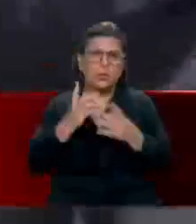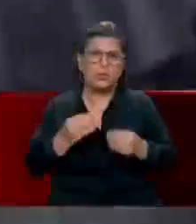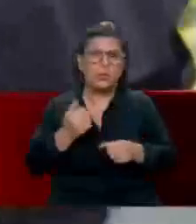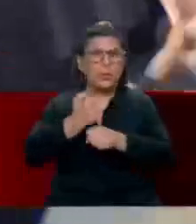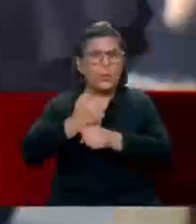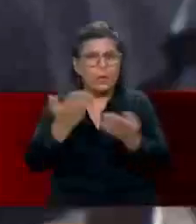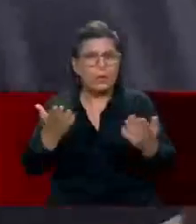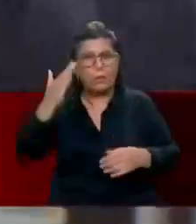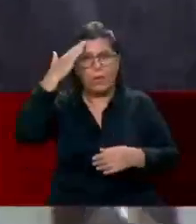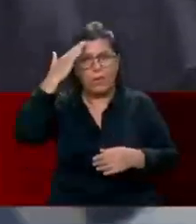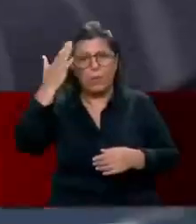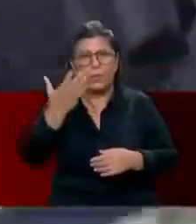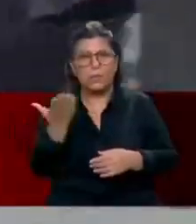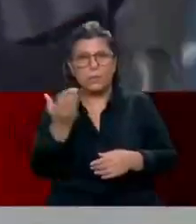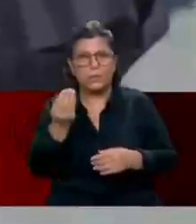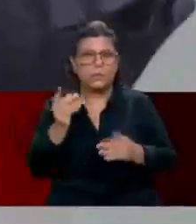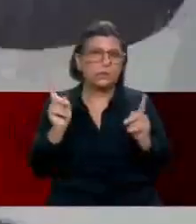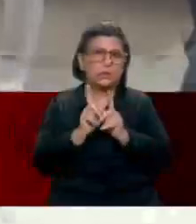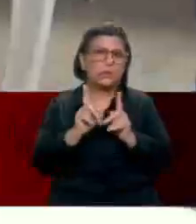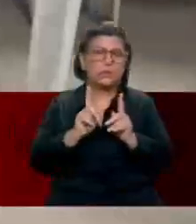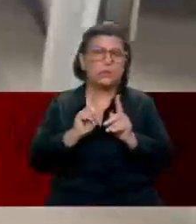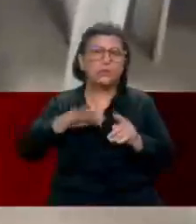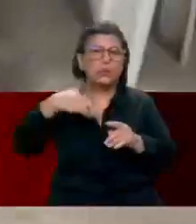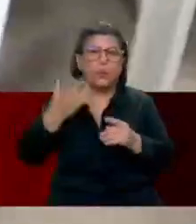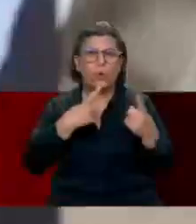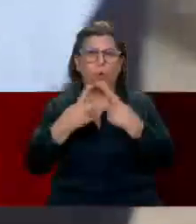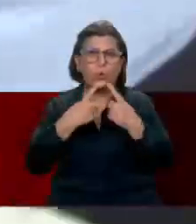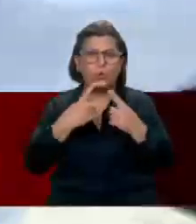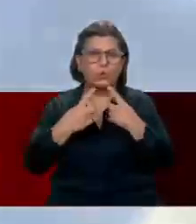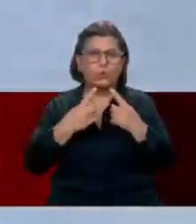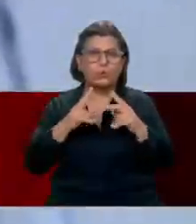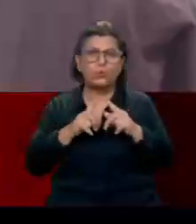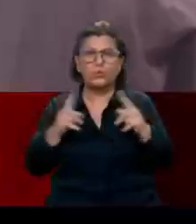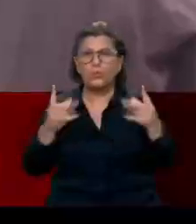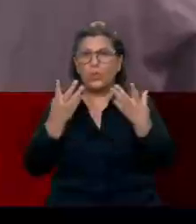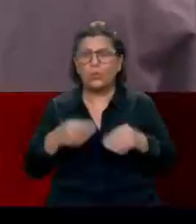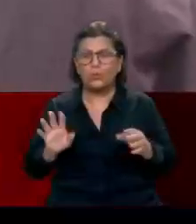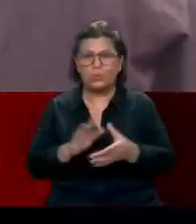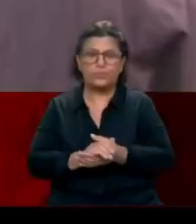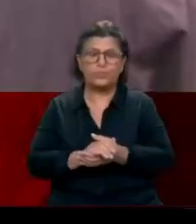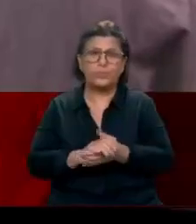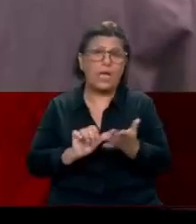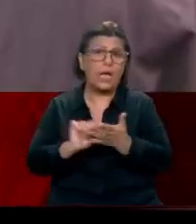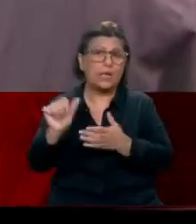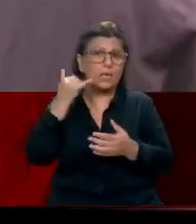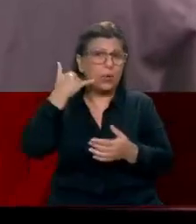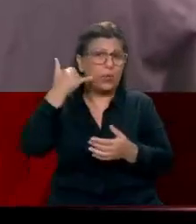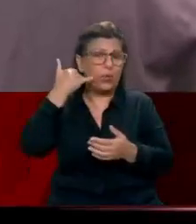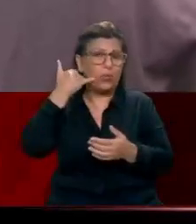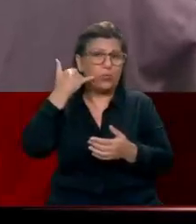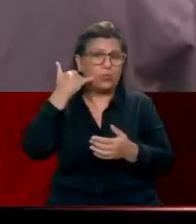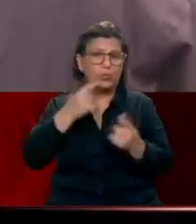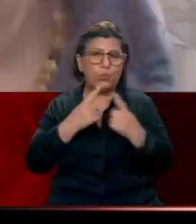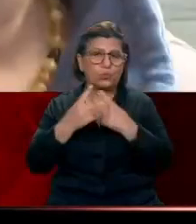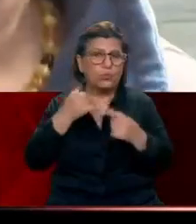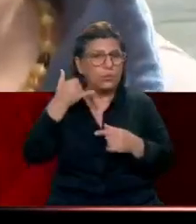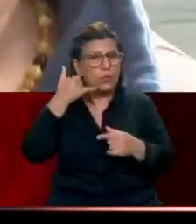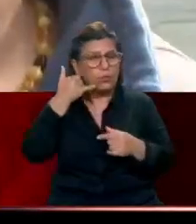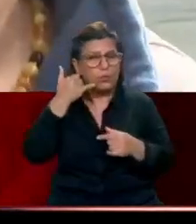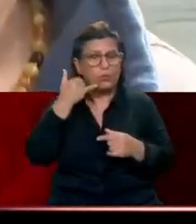Günaydın, merhaba, nasılsın? Sonrası yok. Sohbetler bile artık sanal oldu. Herkes telefonun başında. Herkes telefonun